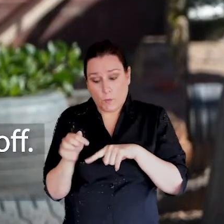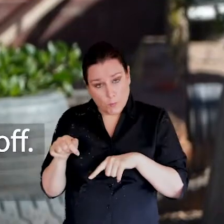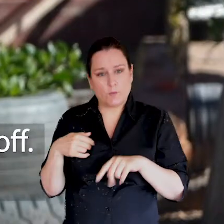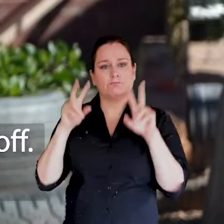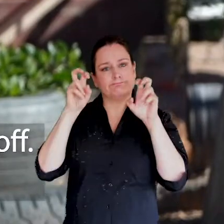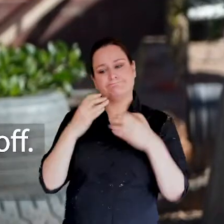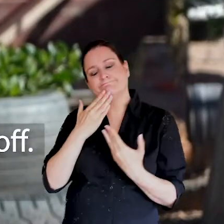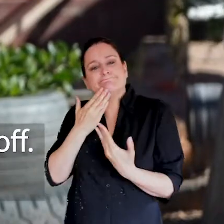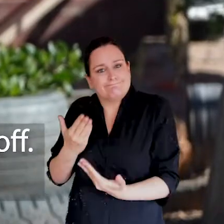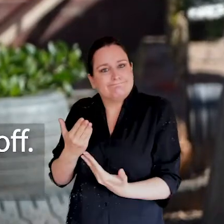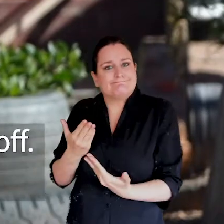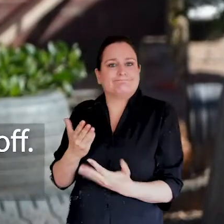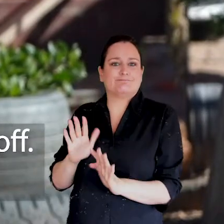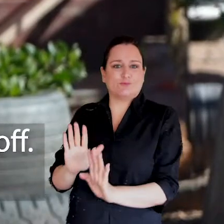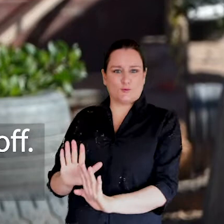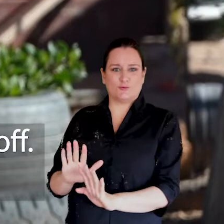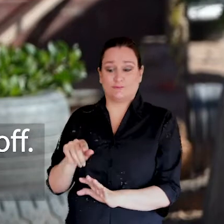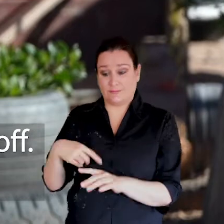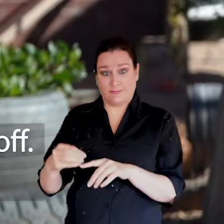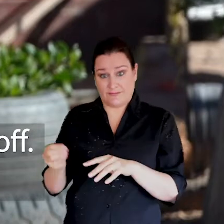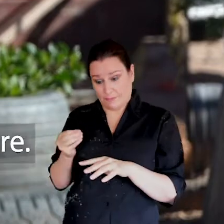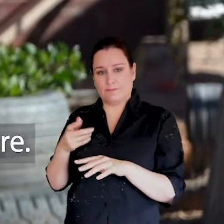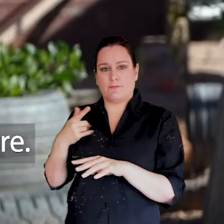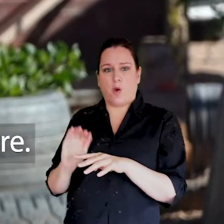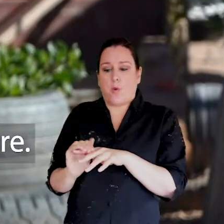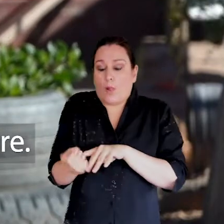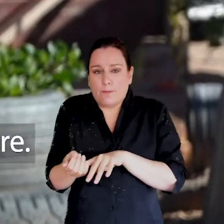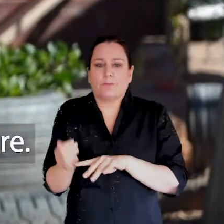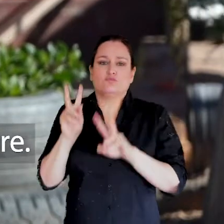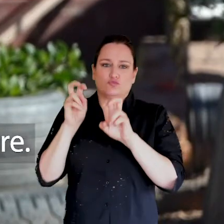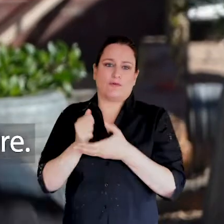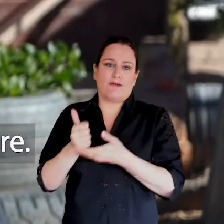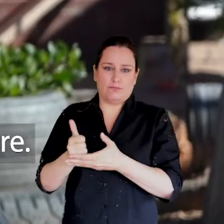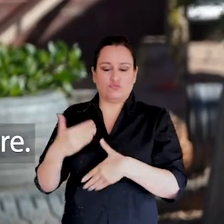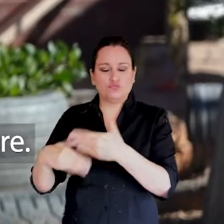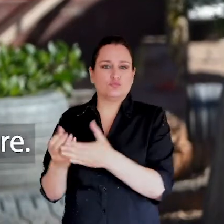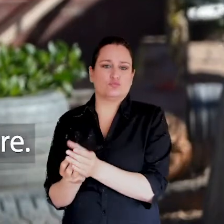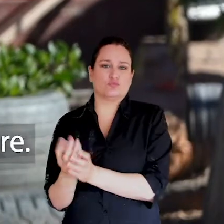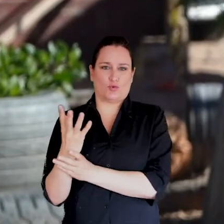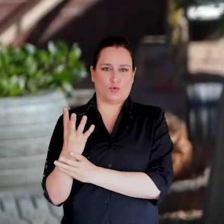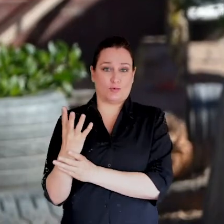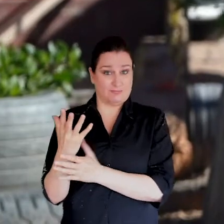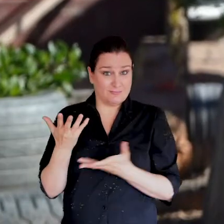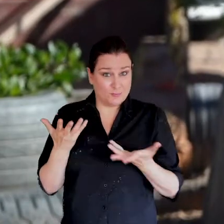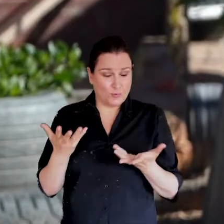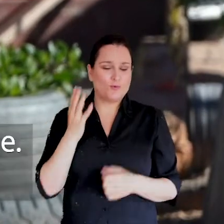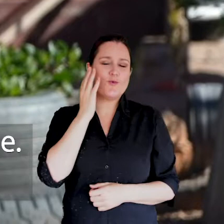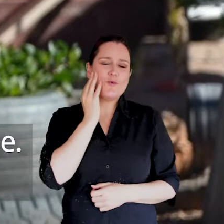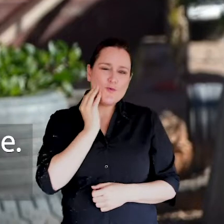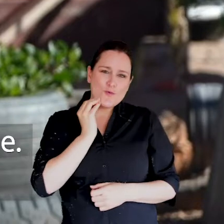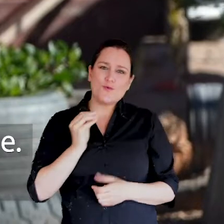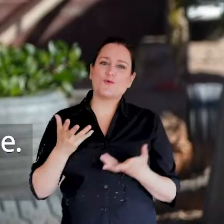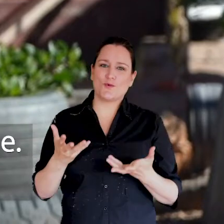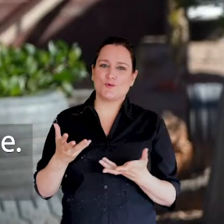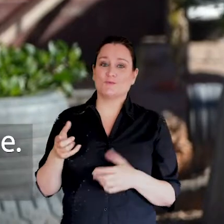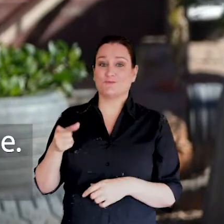betaalt. Je kan hem niet afsnijden, je moet hem betalen, je zweet daar los. Je verbindt je eend, je zweet eigenlijk in de tieren. Zo had ik met